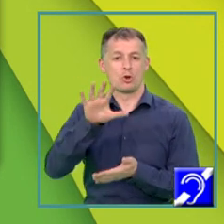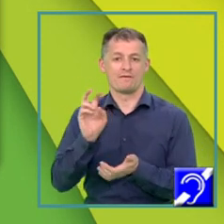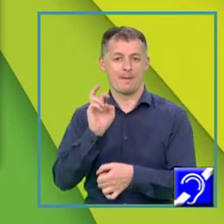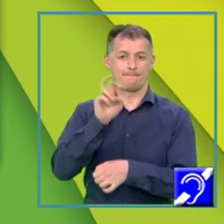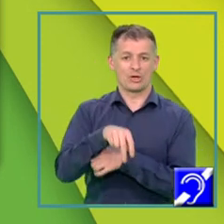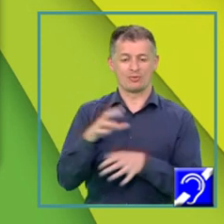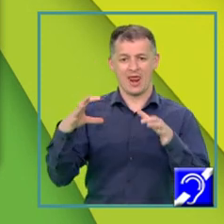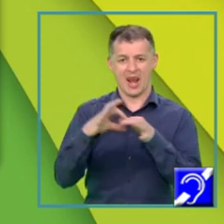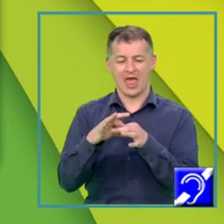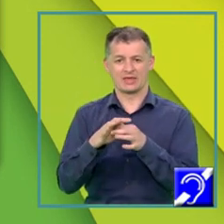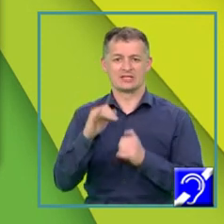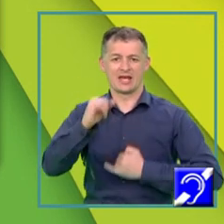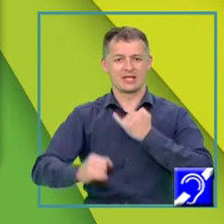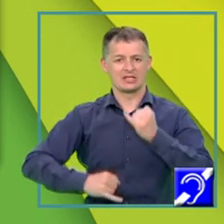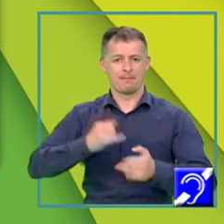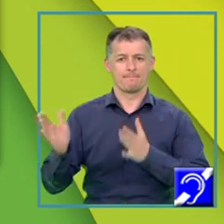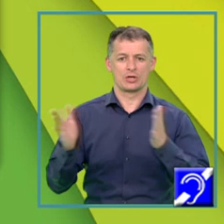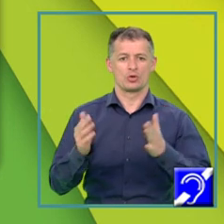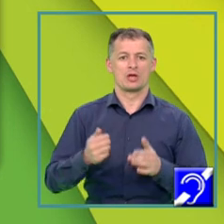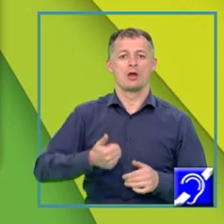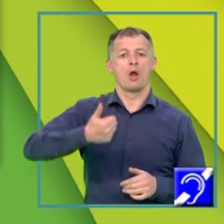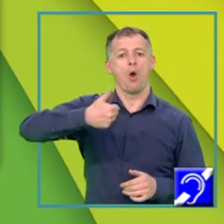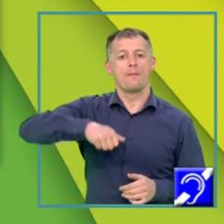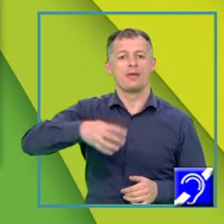relațiile internaționale din perioada